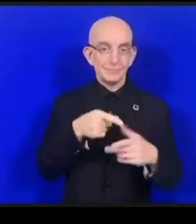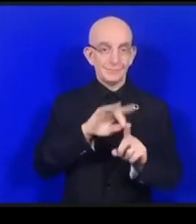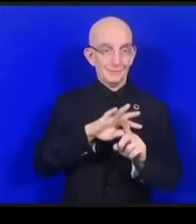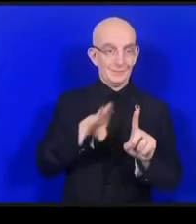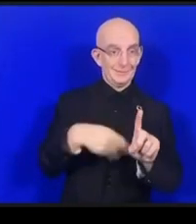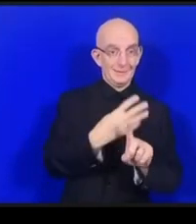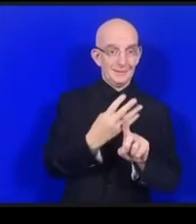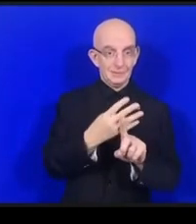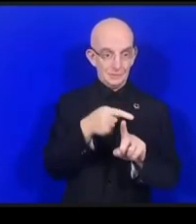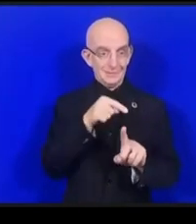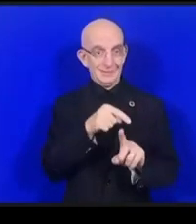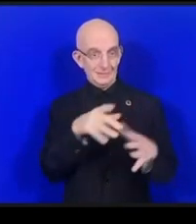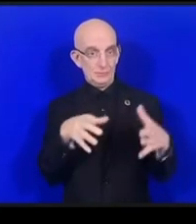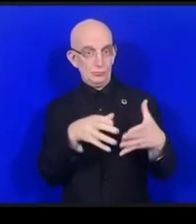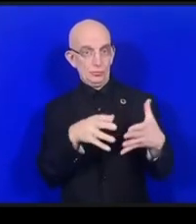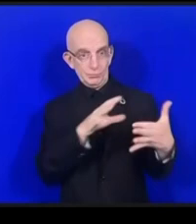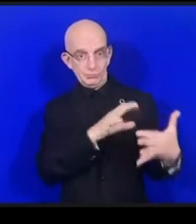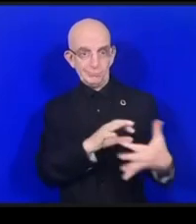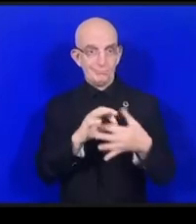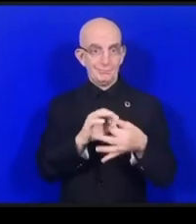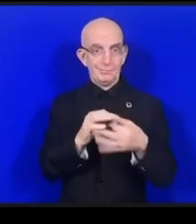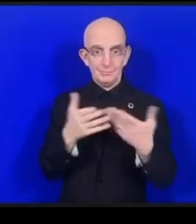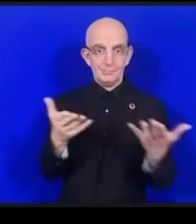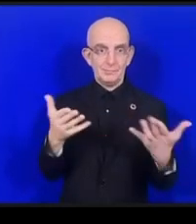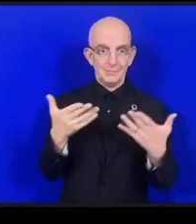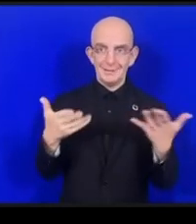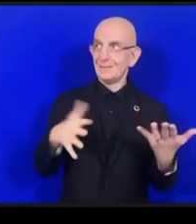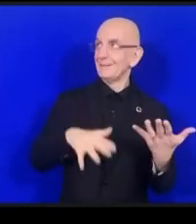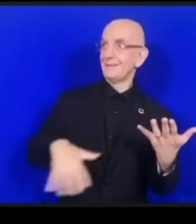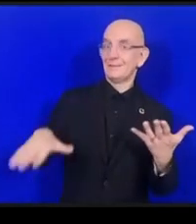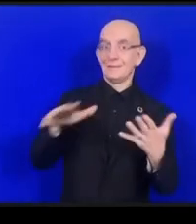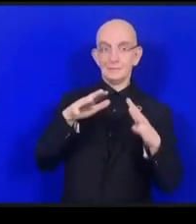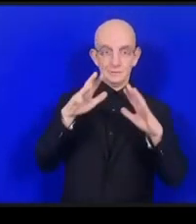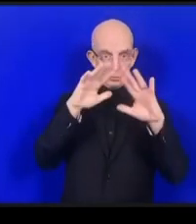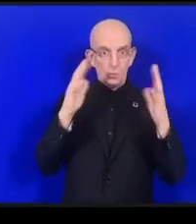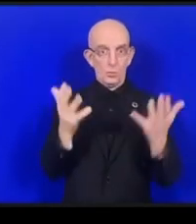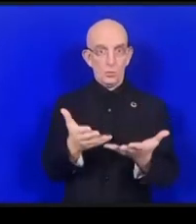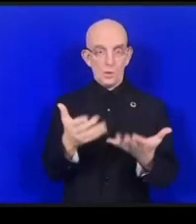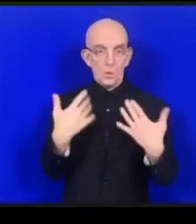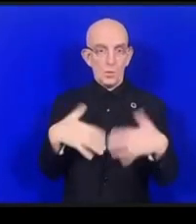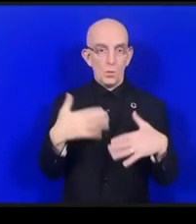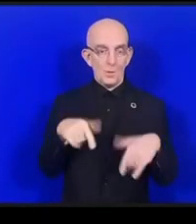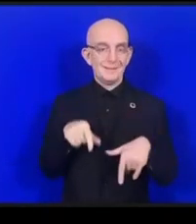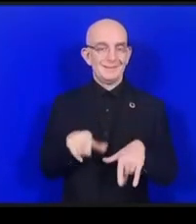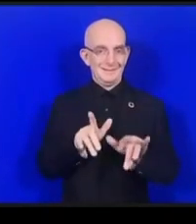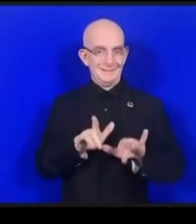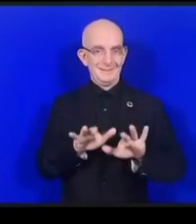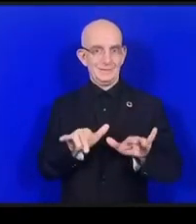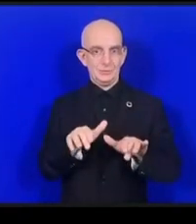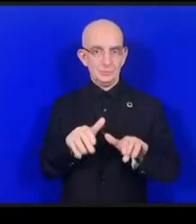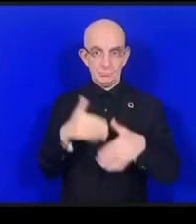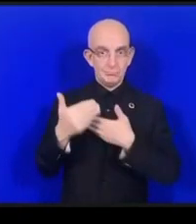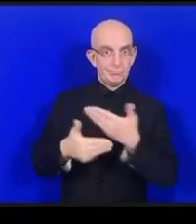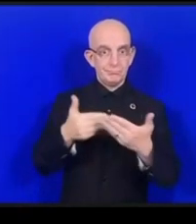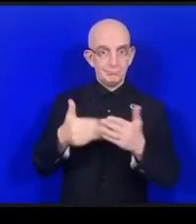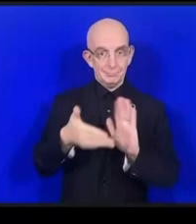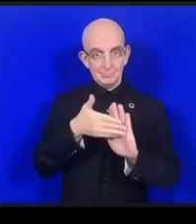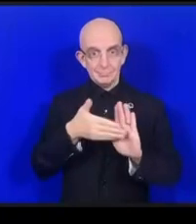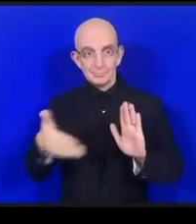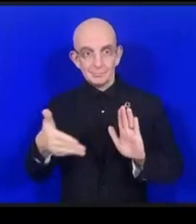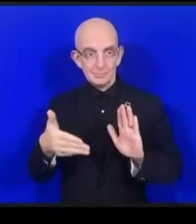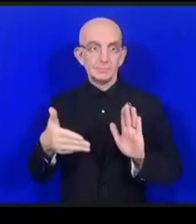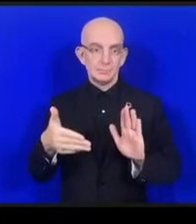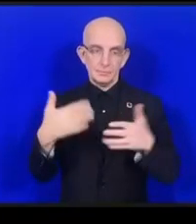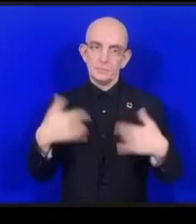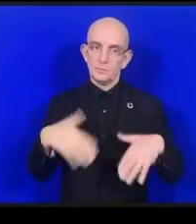конечно цели устойчивого развития связаные с нашей жизнью Мы